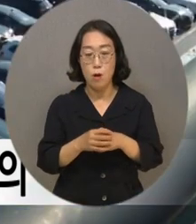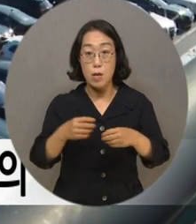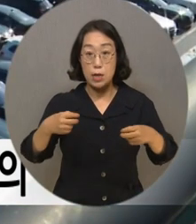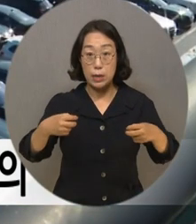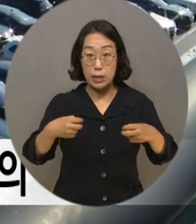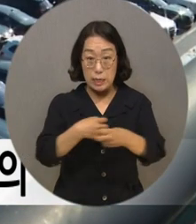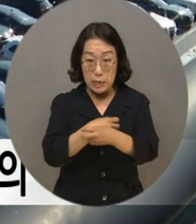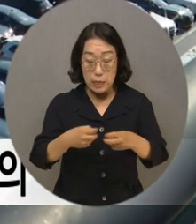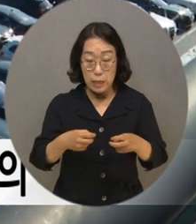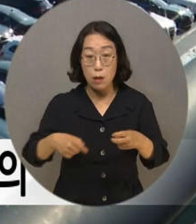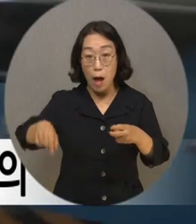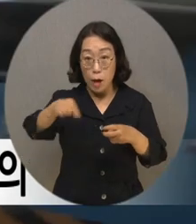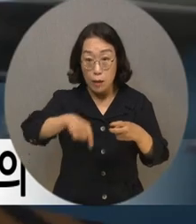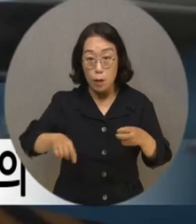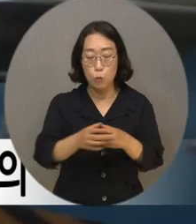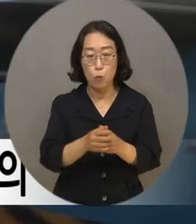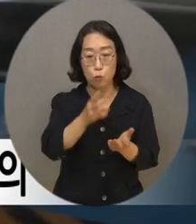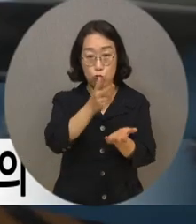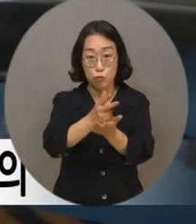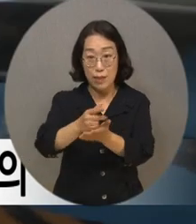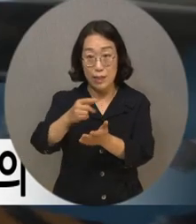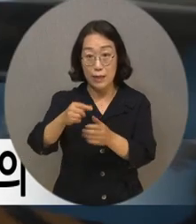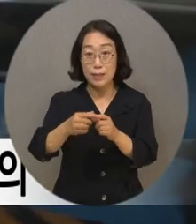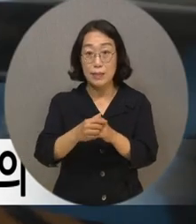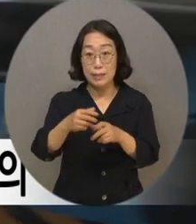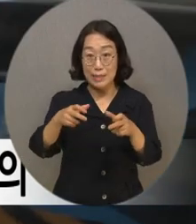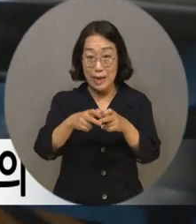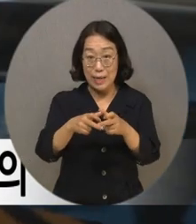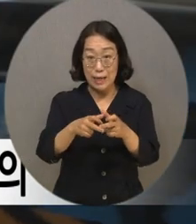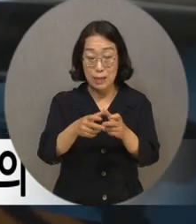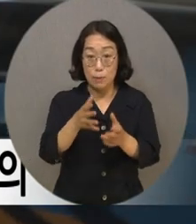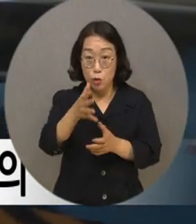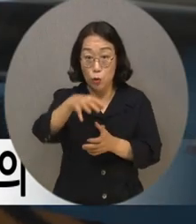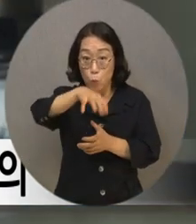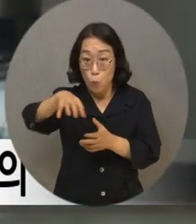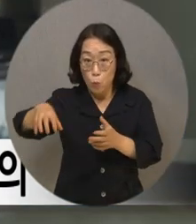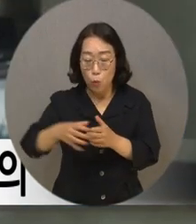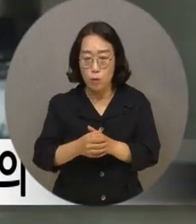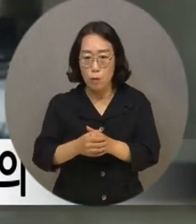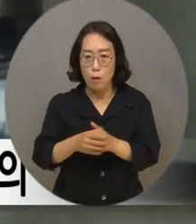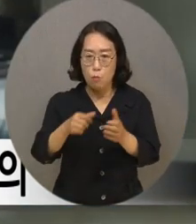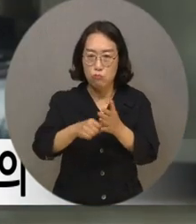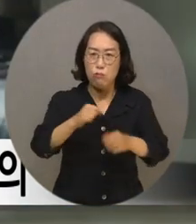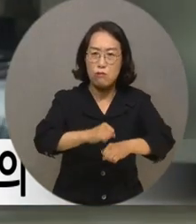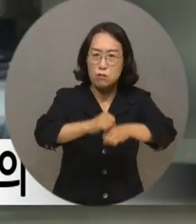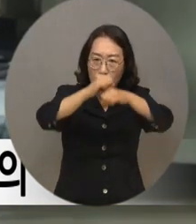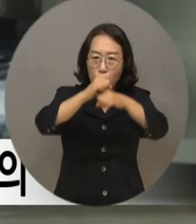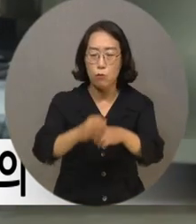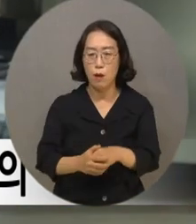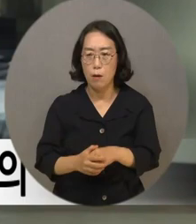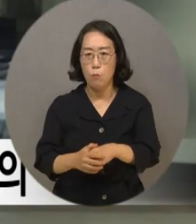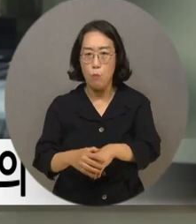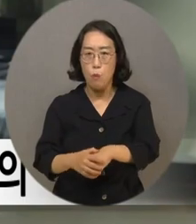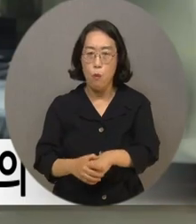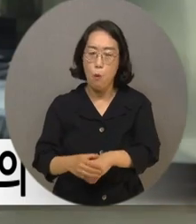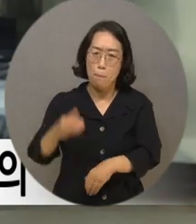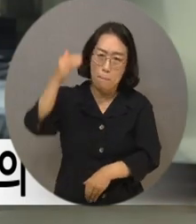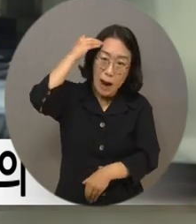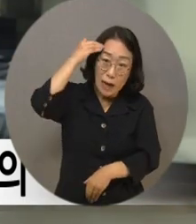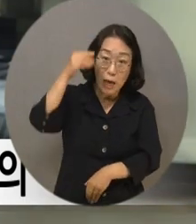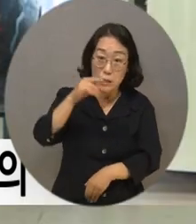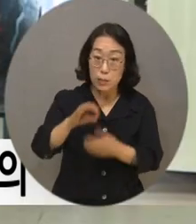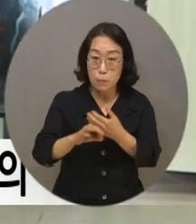설치된 장애인 전용 주차구역에 물건을 쌓거나 통행로를 가로막는 등 주차를 방해하는 행위를 금지하고